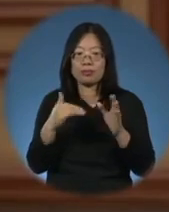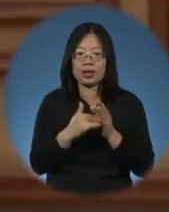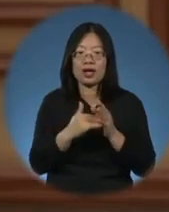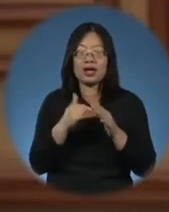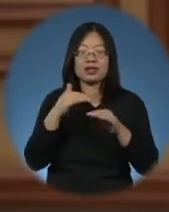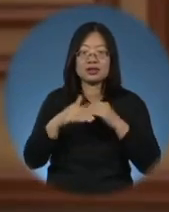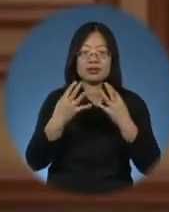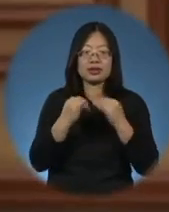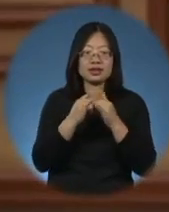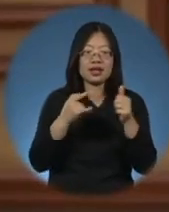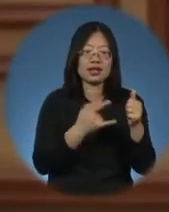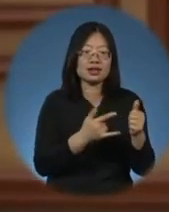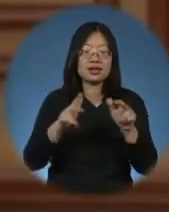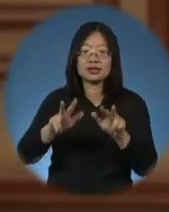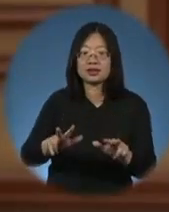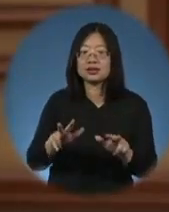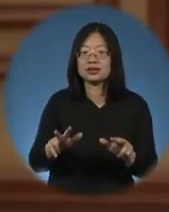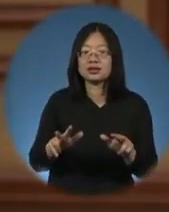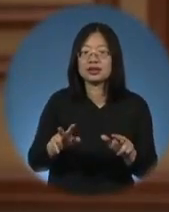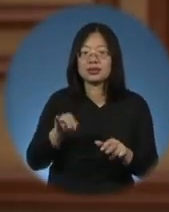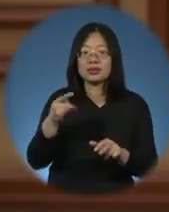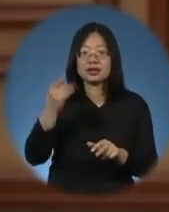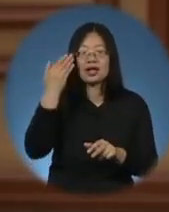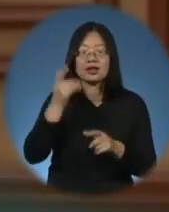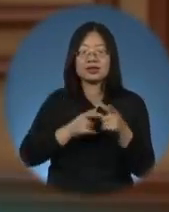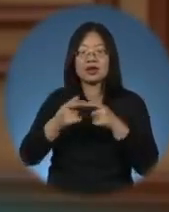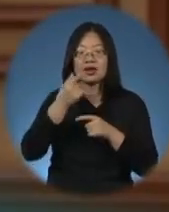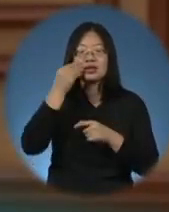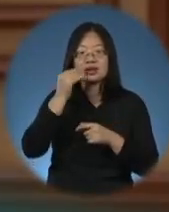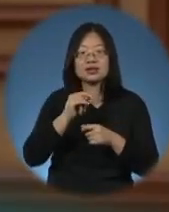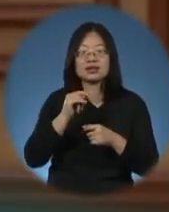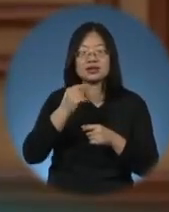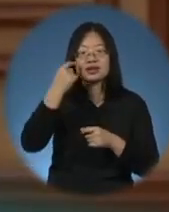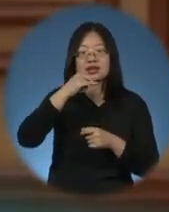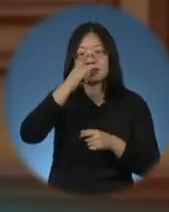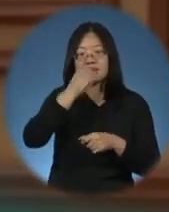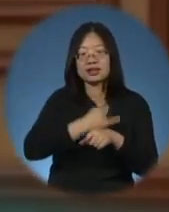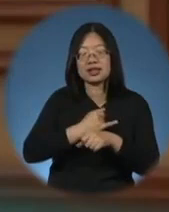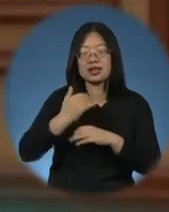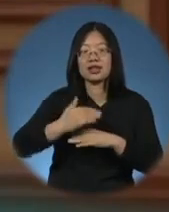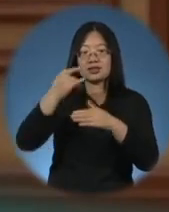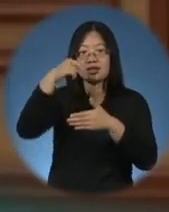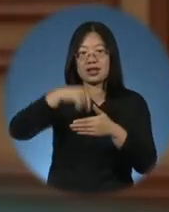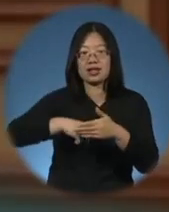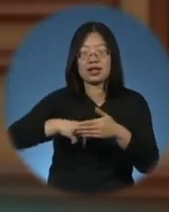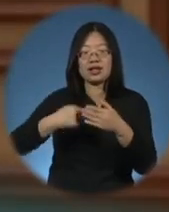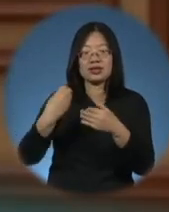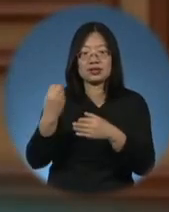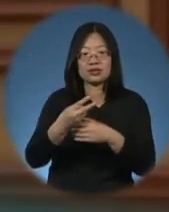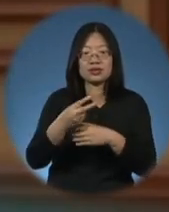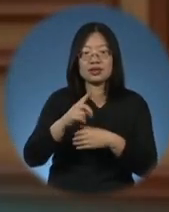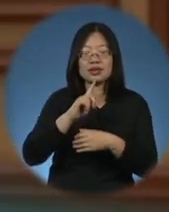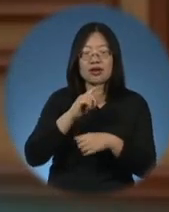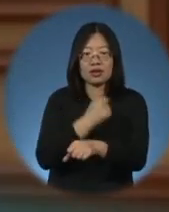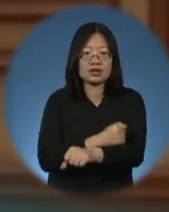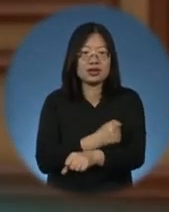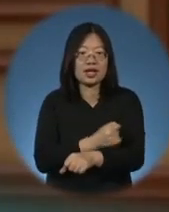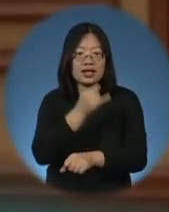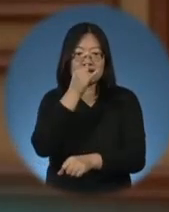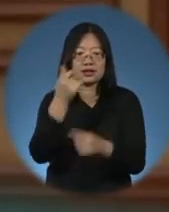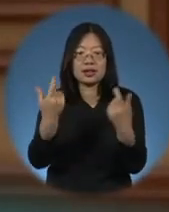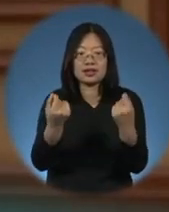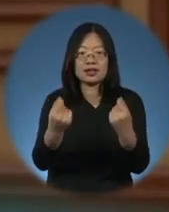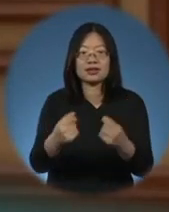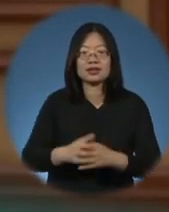라는 식으로 많은 분들한테 좀 이 물리학을 더 친숙하게 느끼게 하는 예. 그런 과정에도 큰 기여를 하실 수 있을